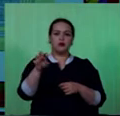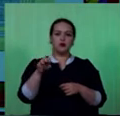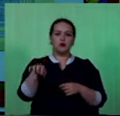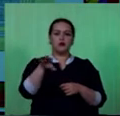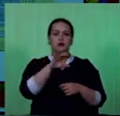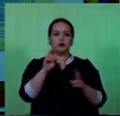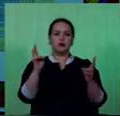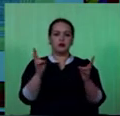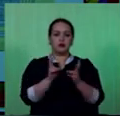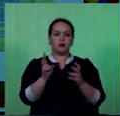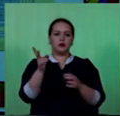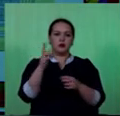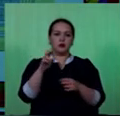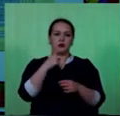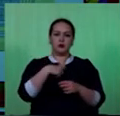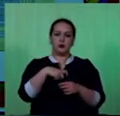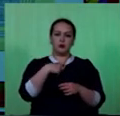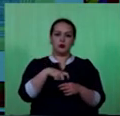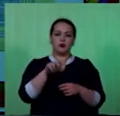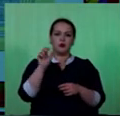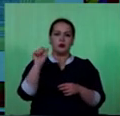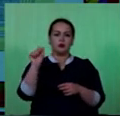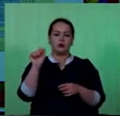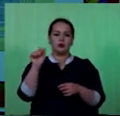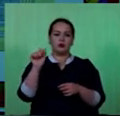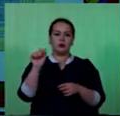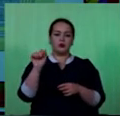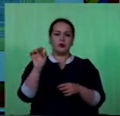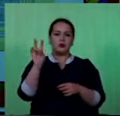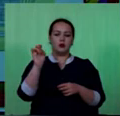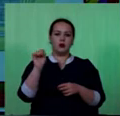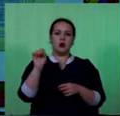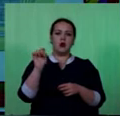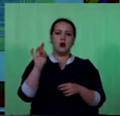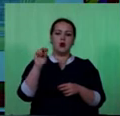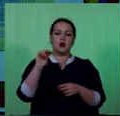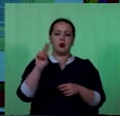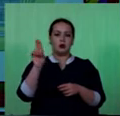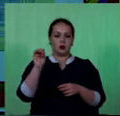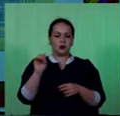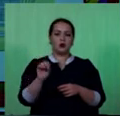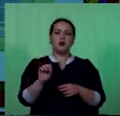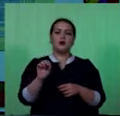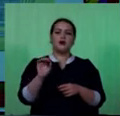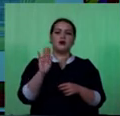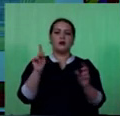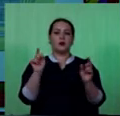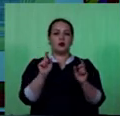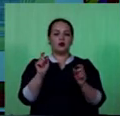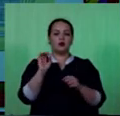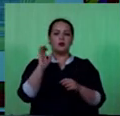необходимые для себя а на рынке б в магазине c у